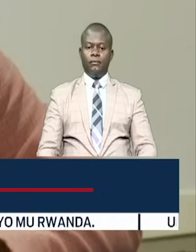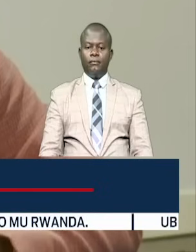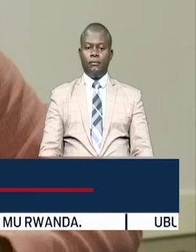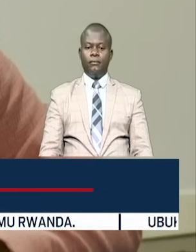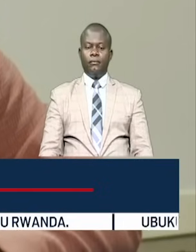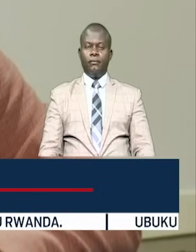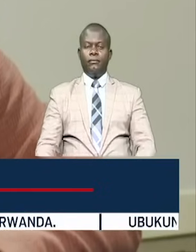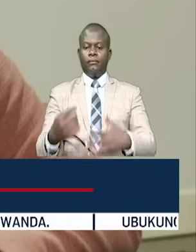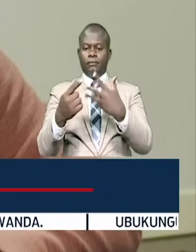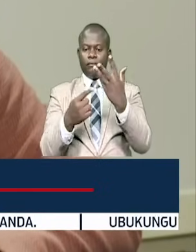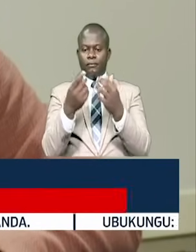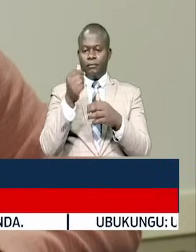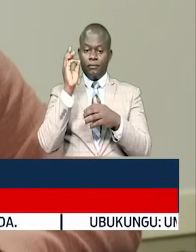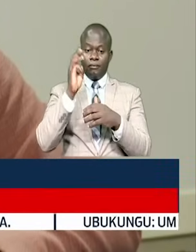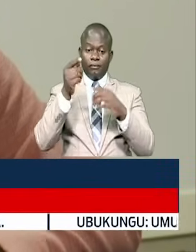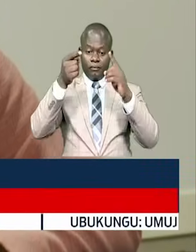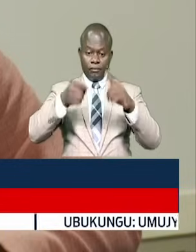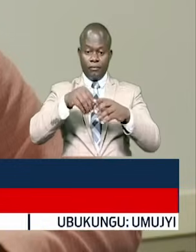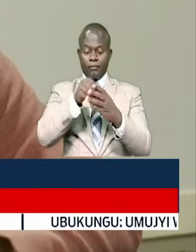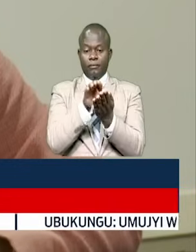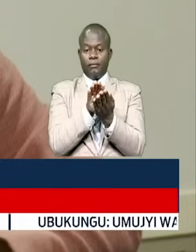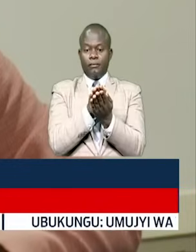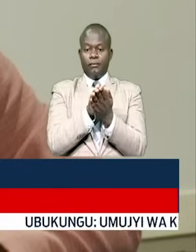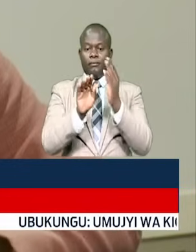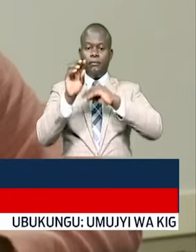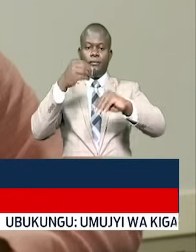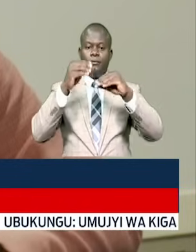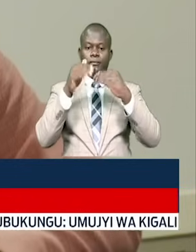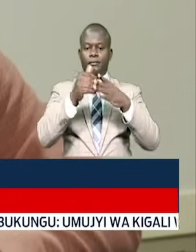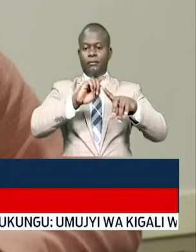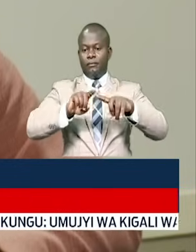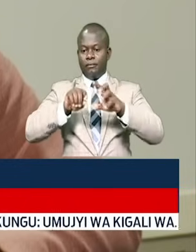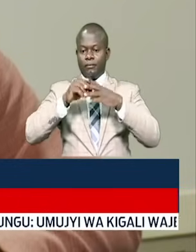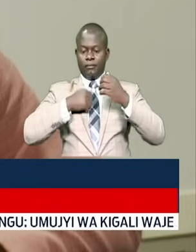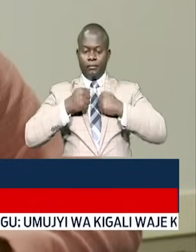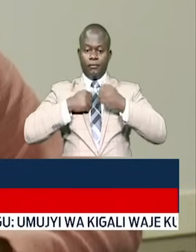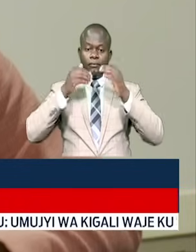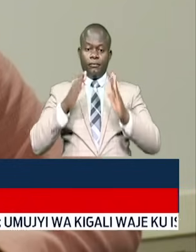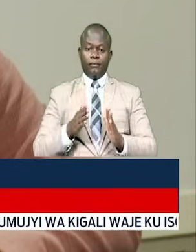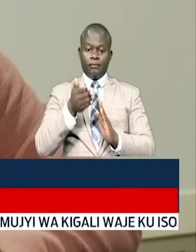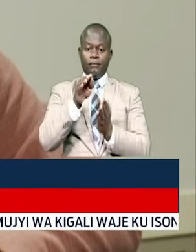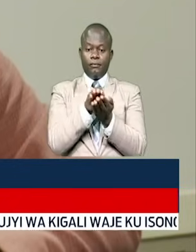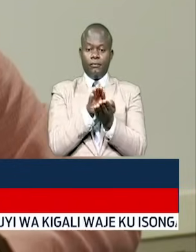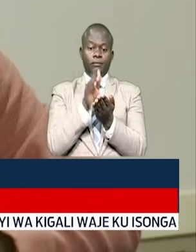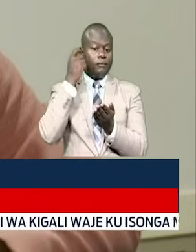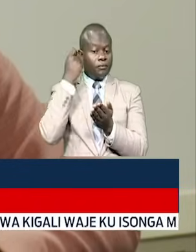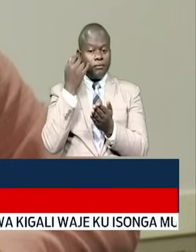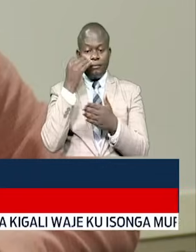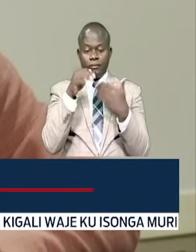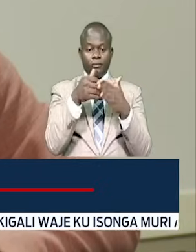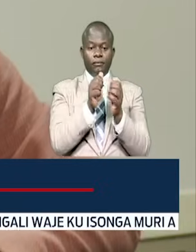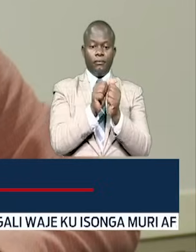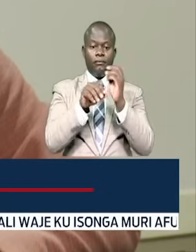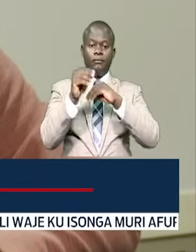mafaranga azaba aboneka muri banki z'ubucuruzi zitandukanye mu Rwanda. Izo banki nuvuga ngo niba uri